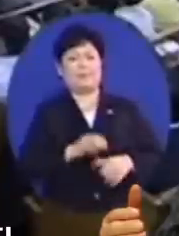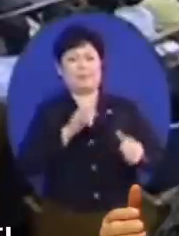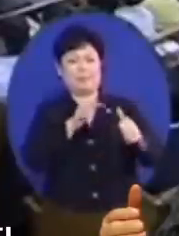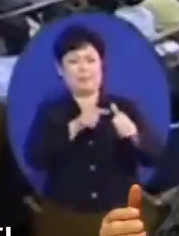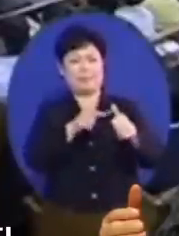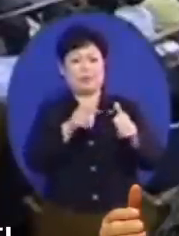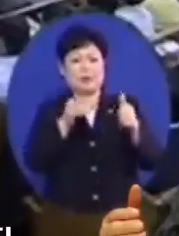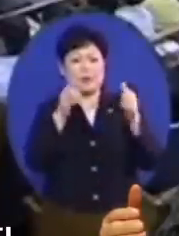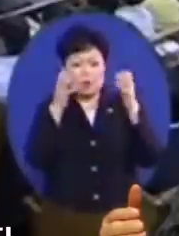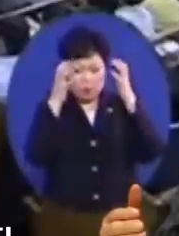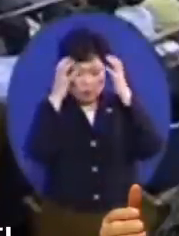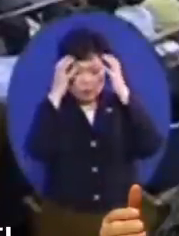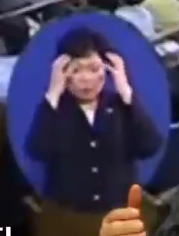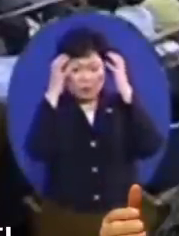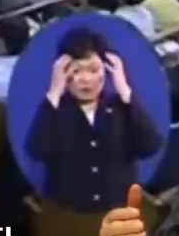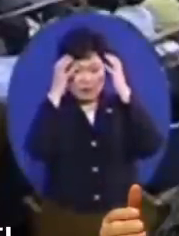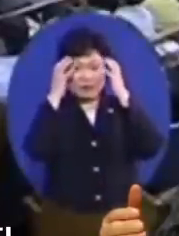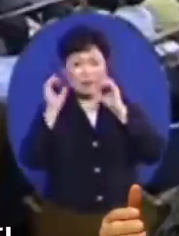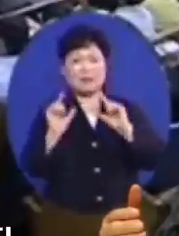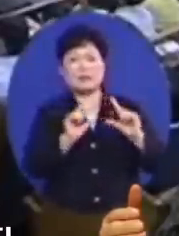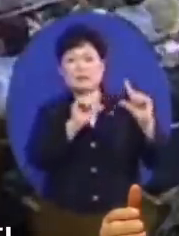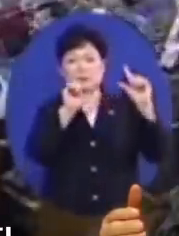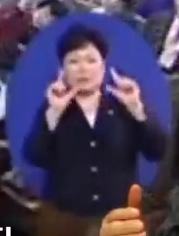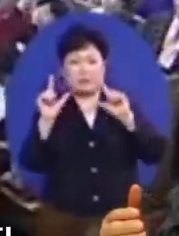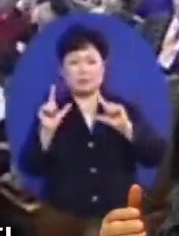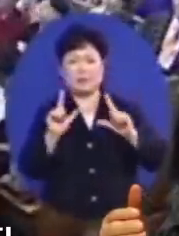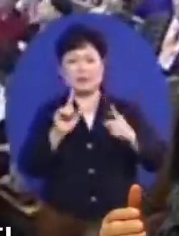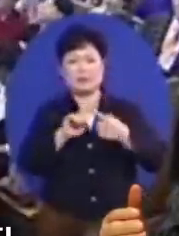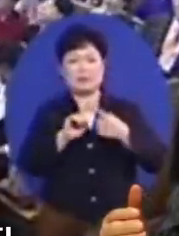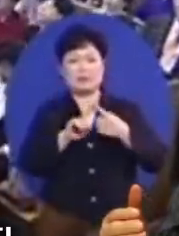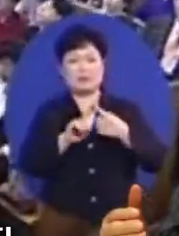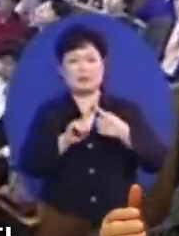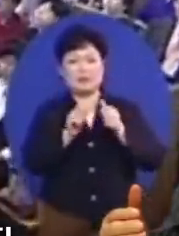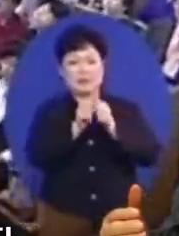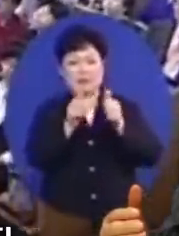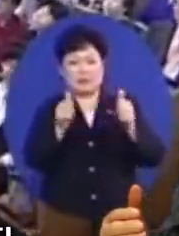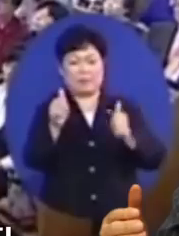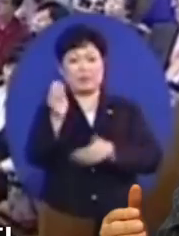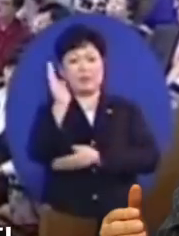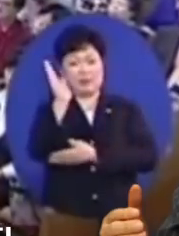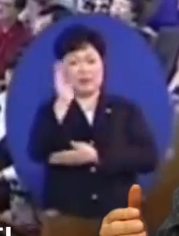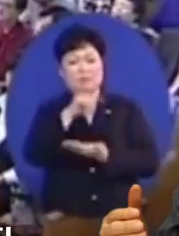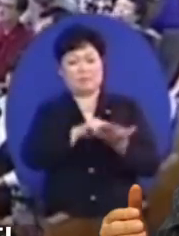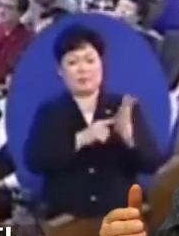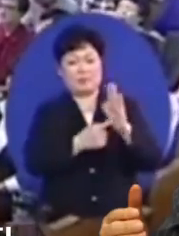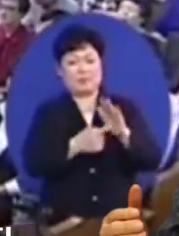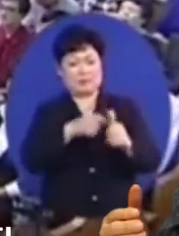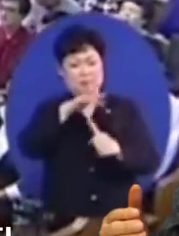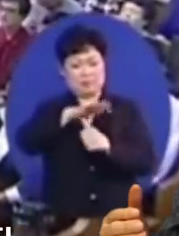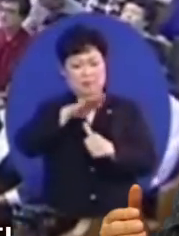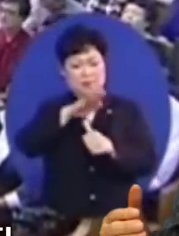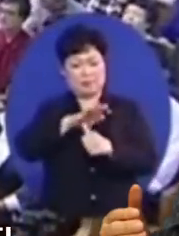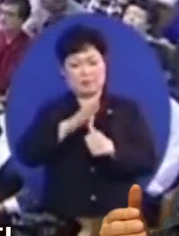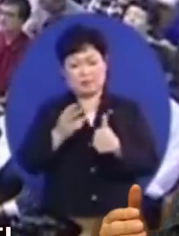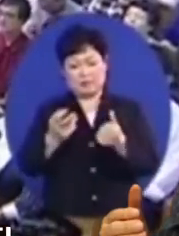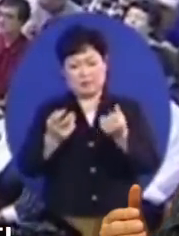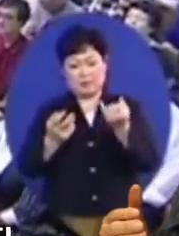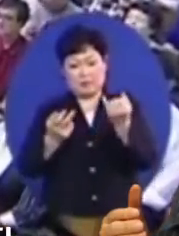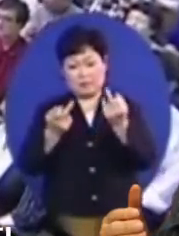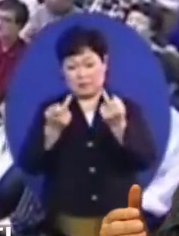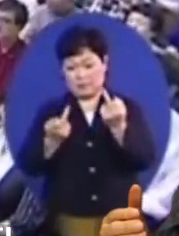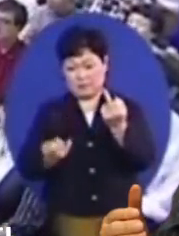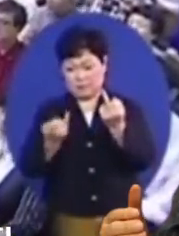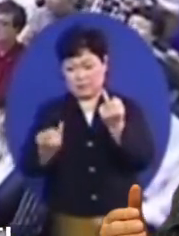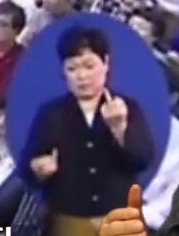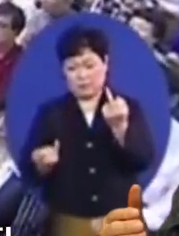삶의 소망을 말하라는 자신의 책에서 한 남매의 이야기를 소개했습니다. 한 소년이 여동생과 함께